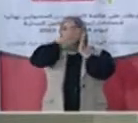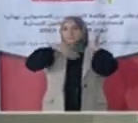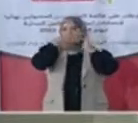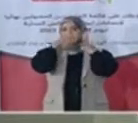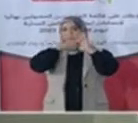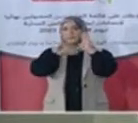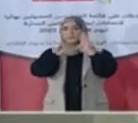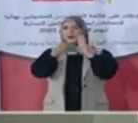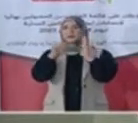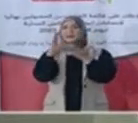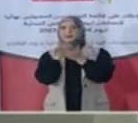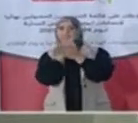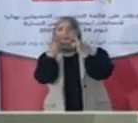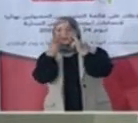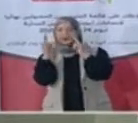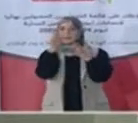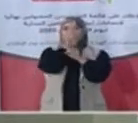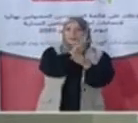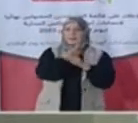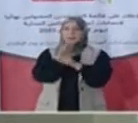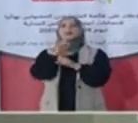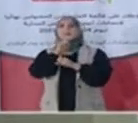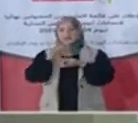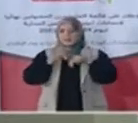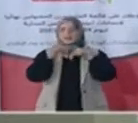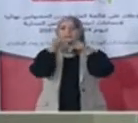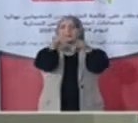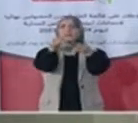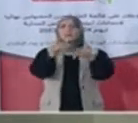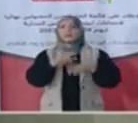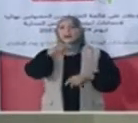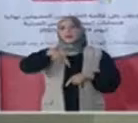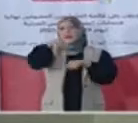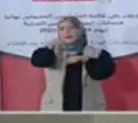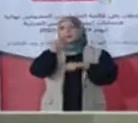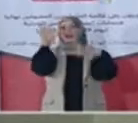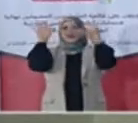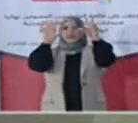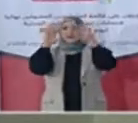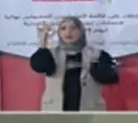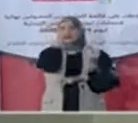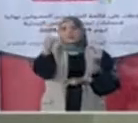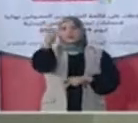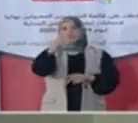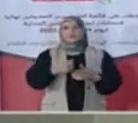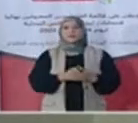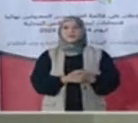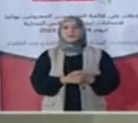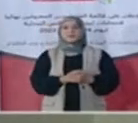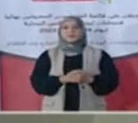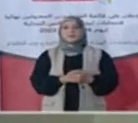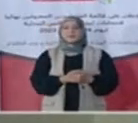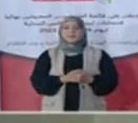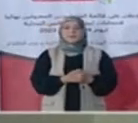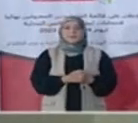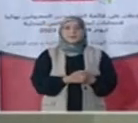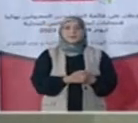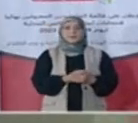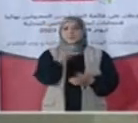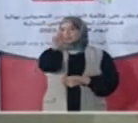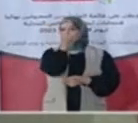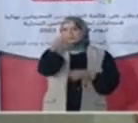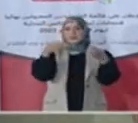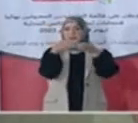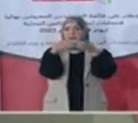التحيين والتثبت لا تزال مستمر وهي تتواصل إلى يوم 8 ديسمبر. وطبعا